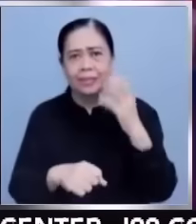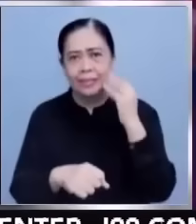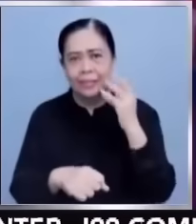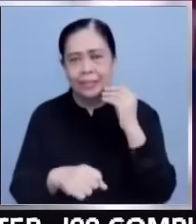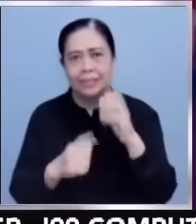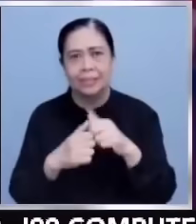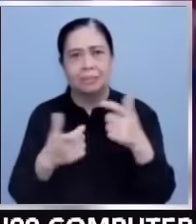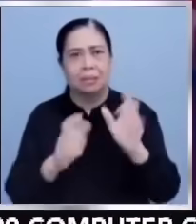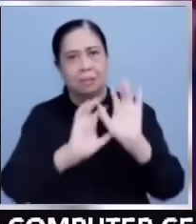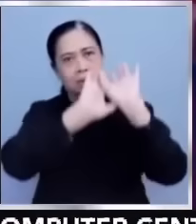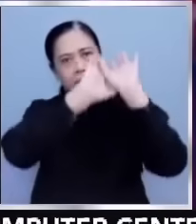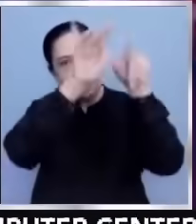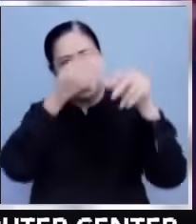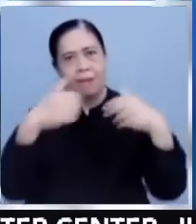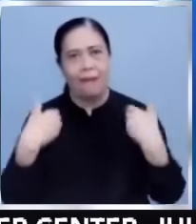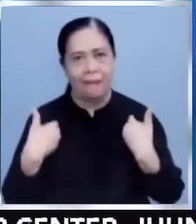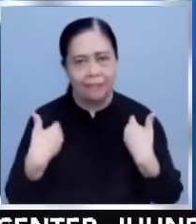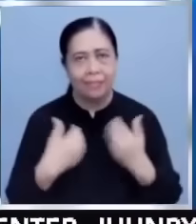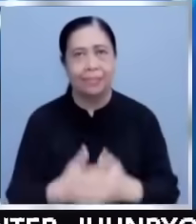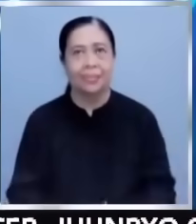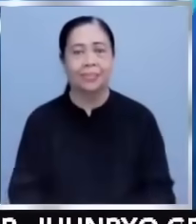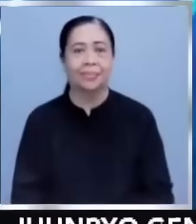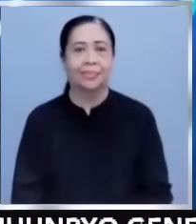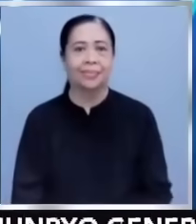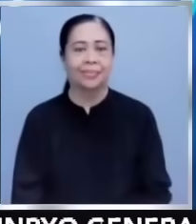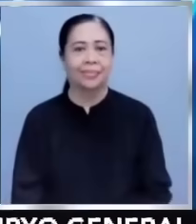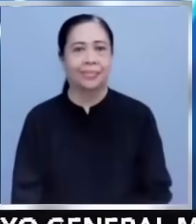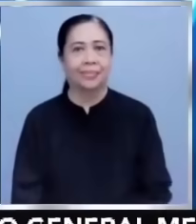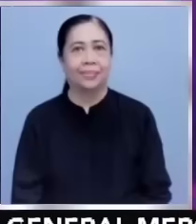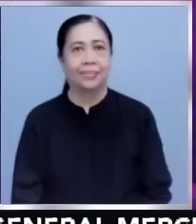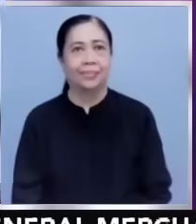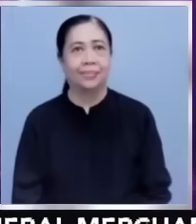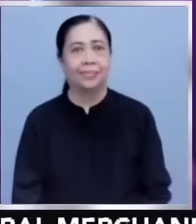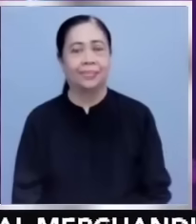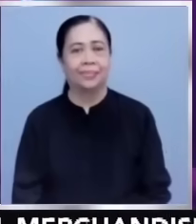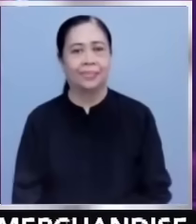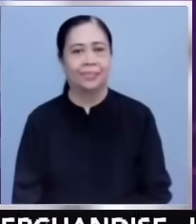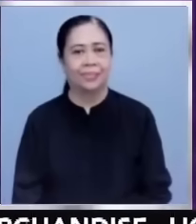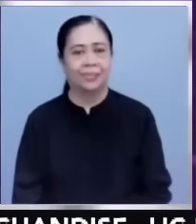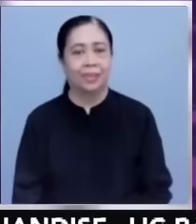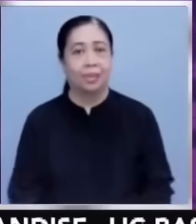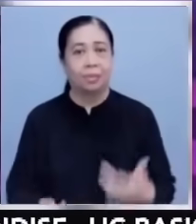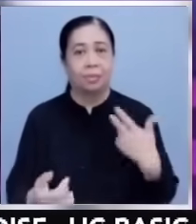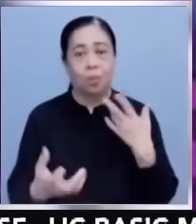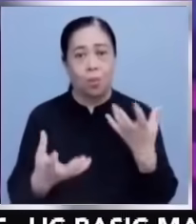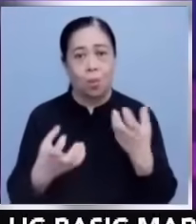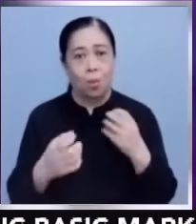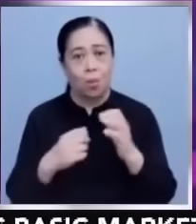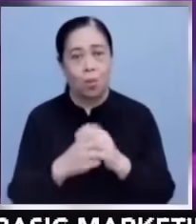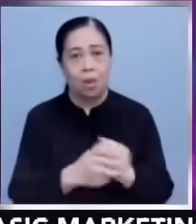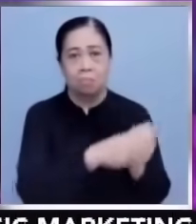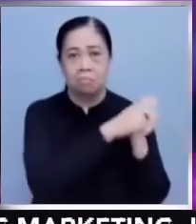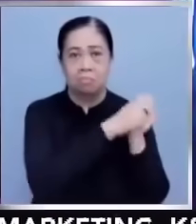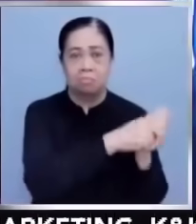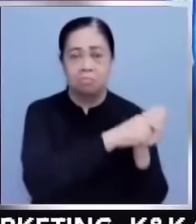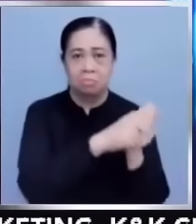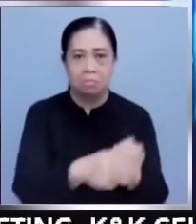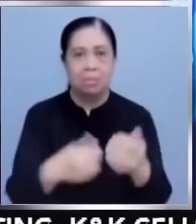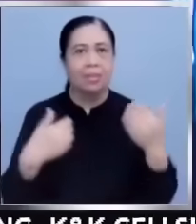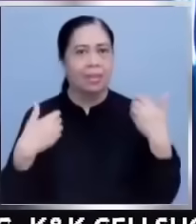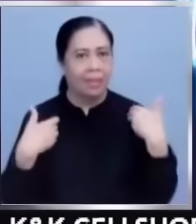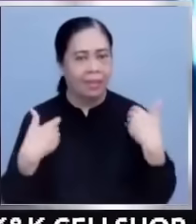basketball, you know, diba? Batting cage, kung feel mong magpaka-baseball player, hampas tayo